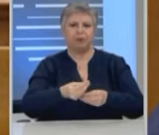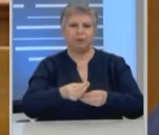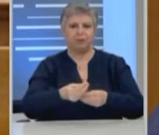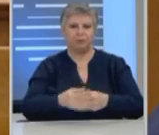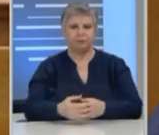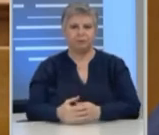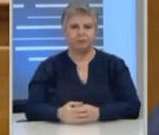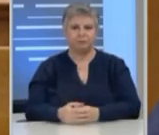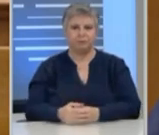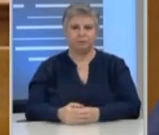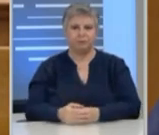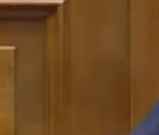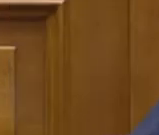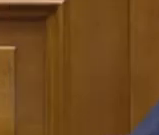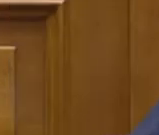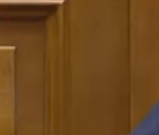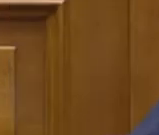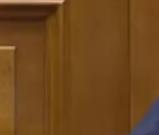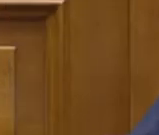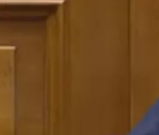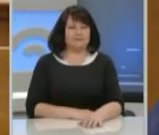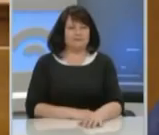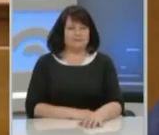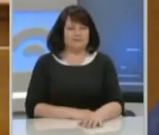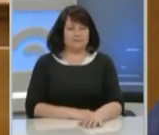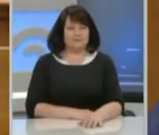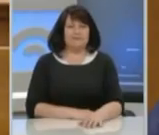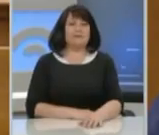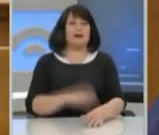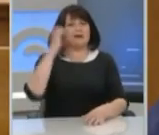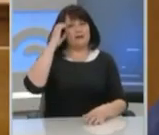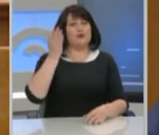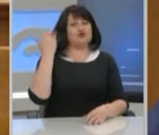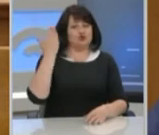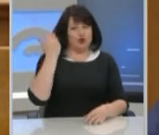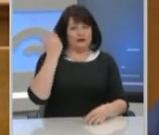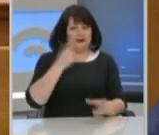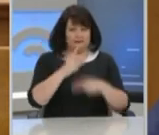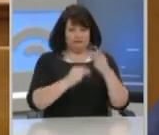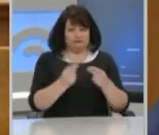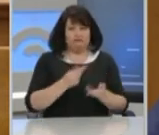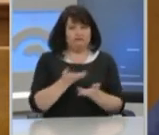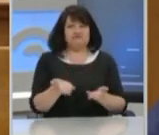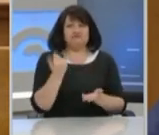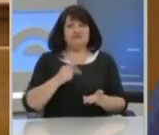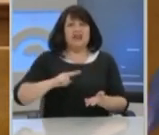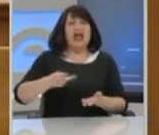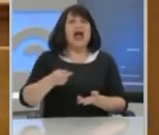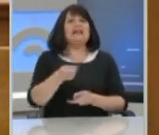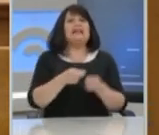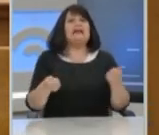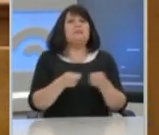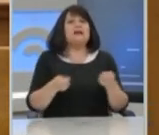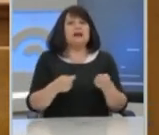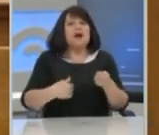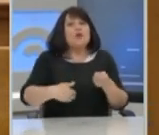τραπέζι δεν υπήρχαν ούτε αντίμετρα, ούτε επιστροφή των συλλογικών διαπραγματεύσεων, ούτε προοπτική